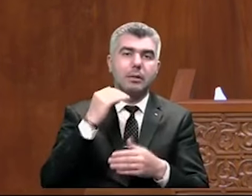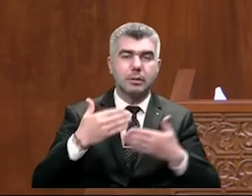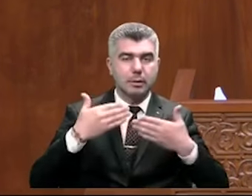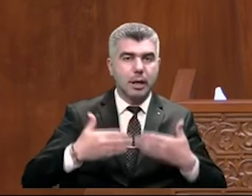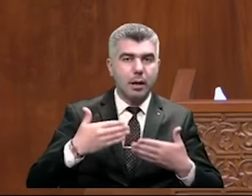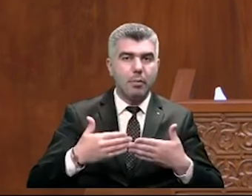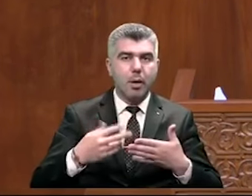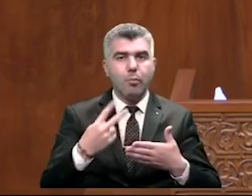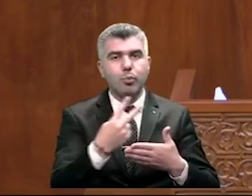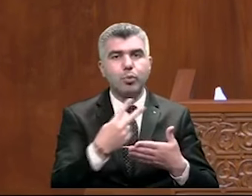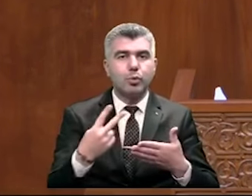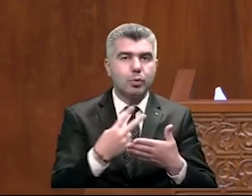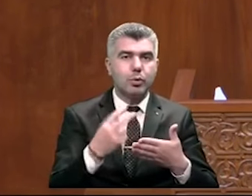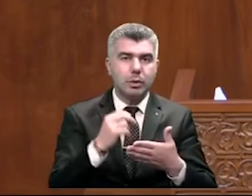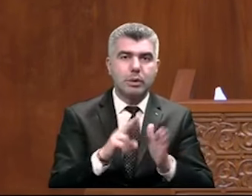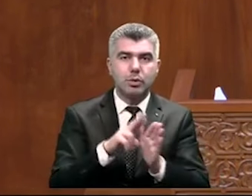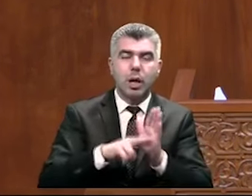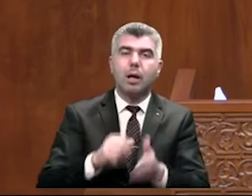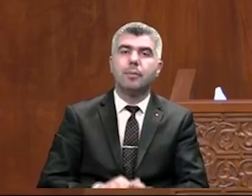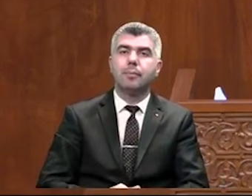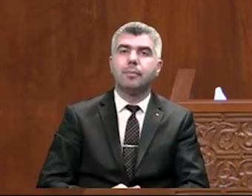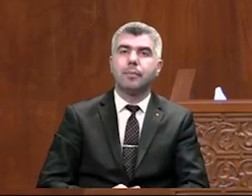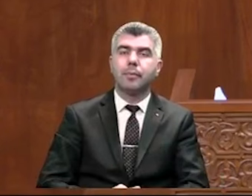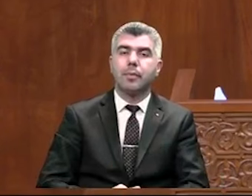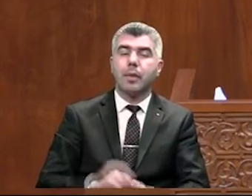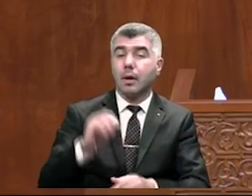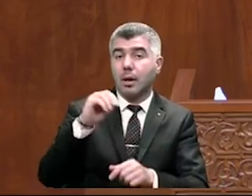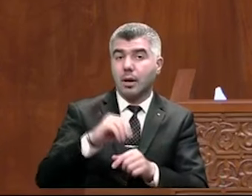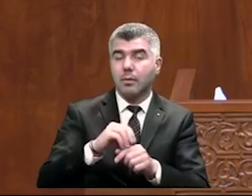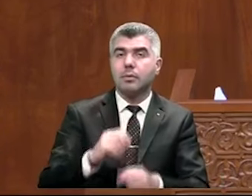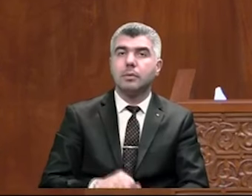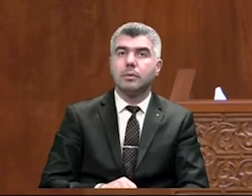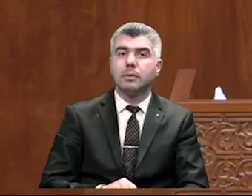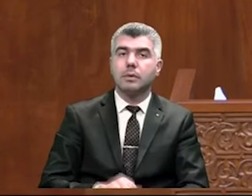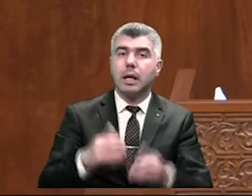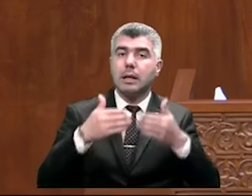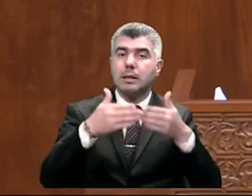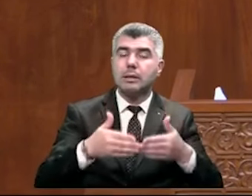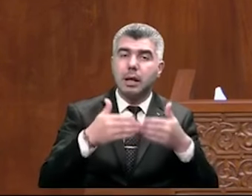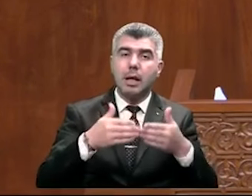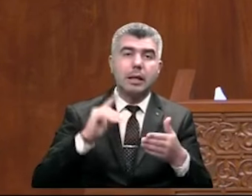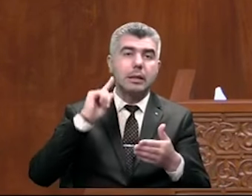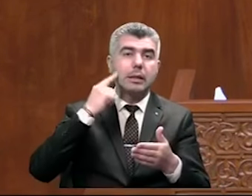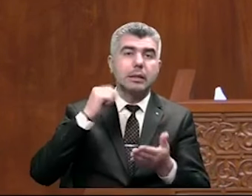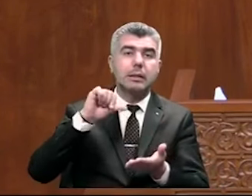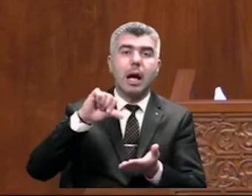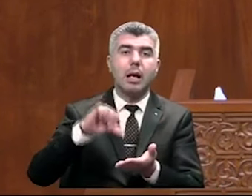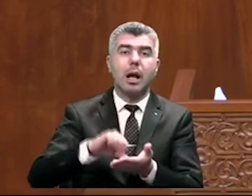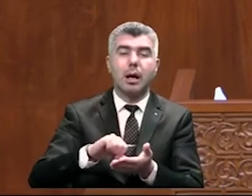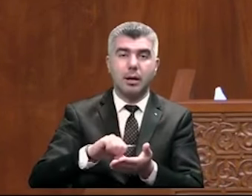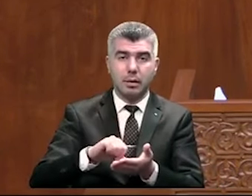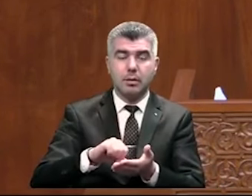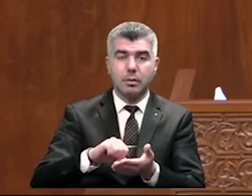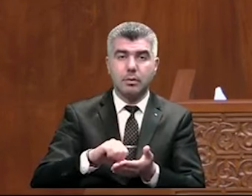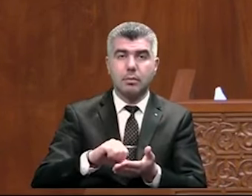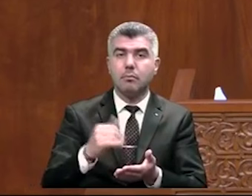ما بينات هذ الجهتين هنالك كذلك الميناء ديال الداخله الاطلسيه وانتم تتعرفوا الاهميه القصوى